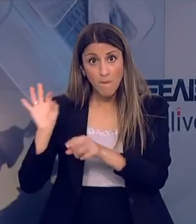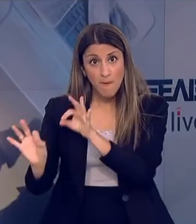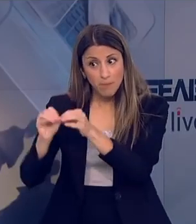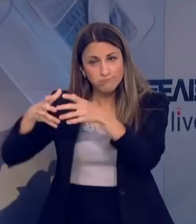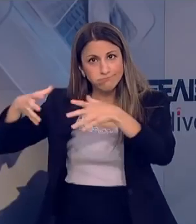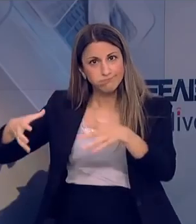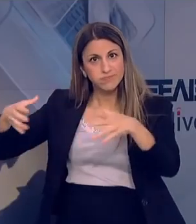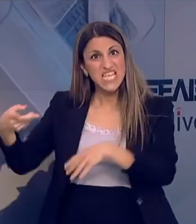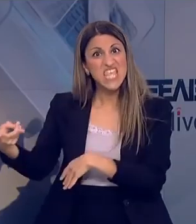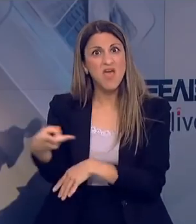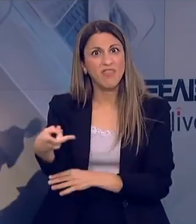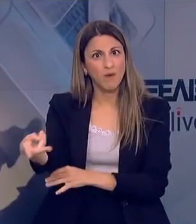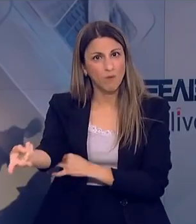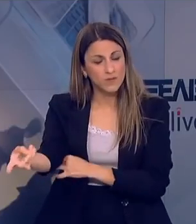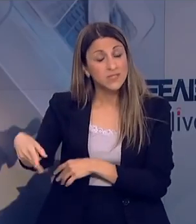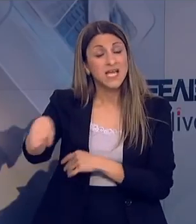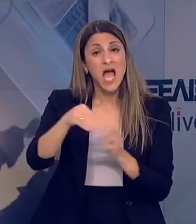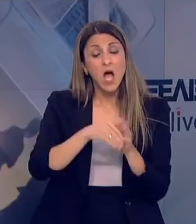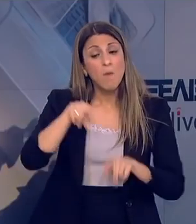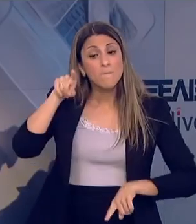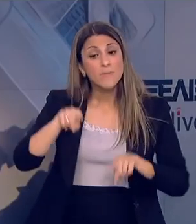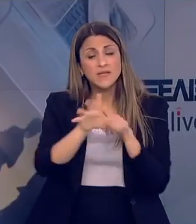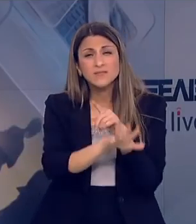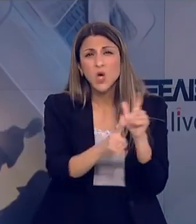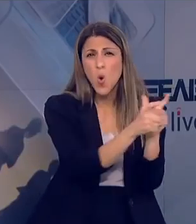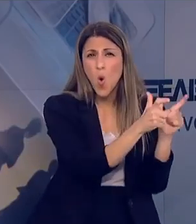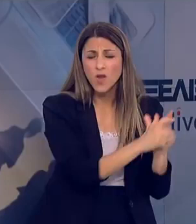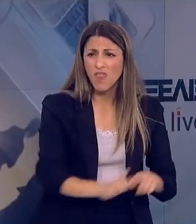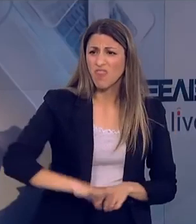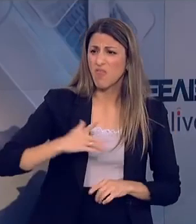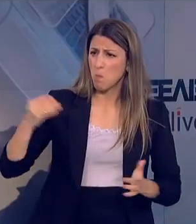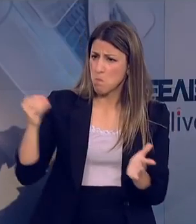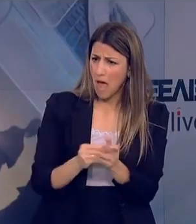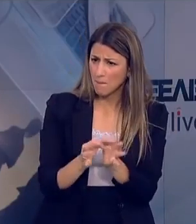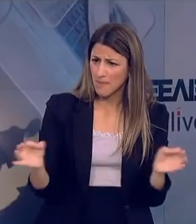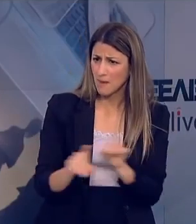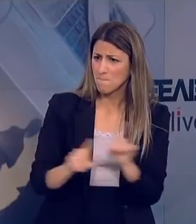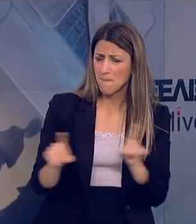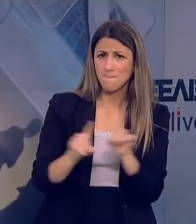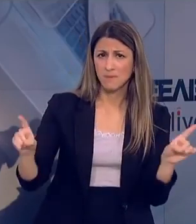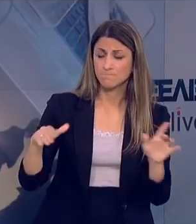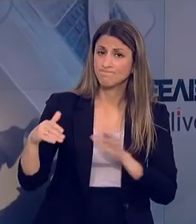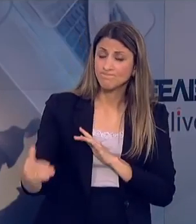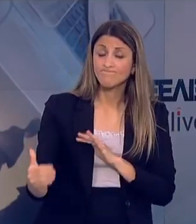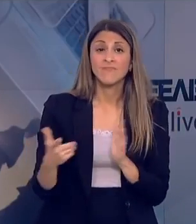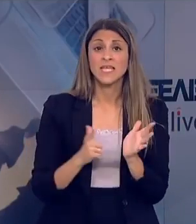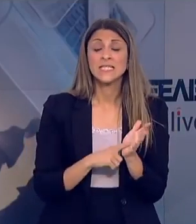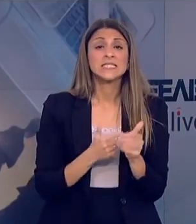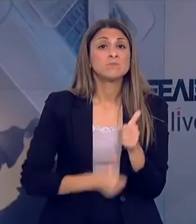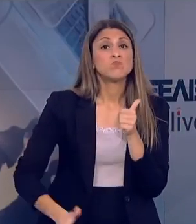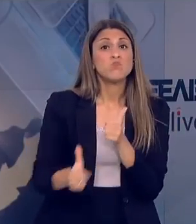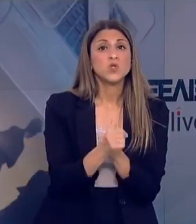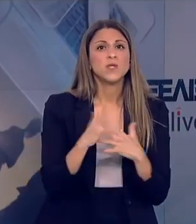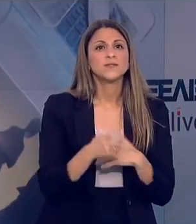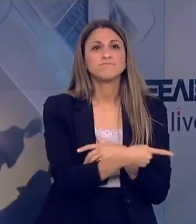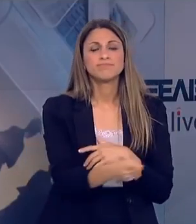μάλιστα, υπάρχει και σημαντική άρνηση από κάποιες επαρχίες να πάρθουν περαιτέρω μέτρα. Παντού πρωταγωνιστής η ευθύνη και η